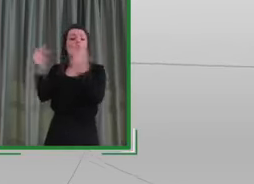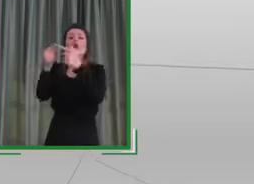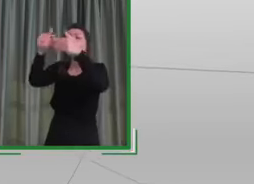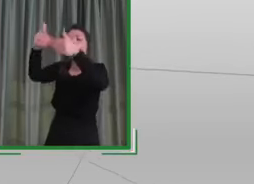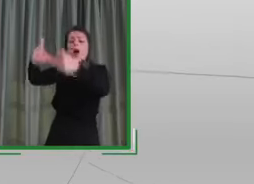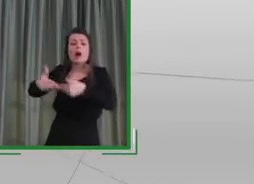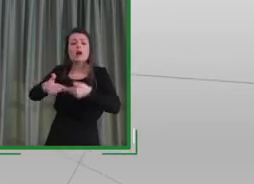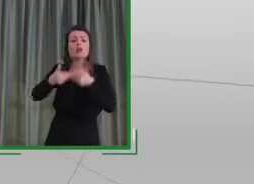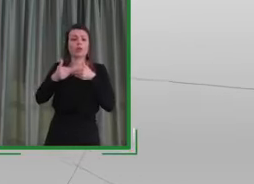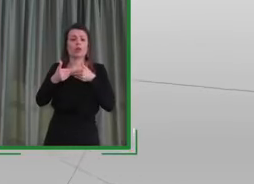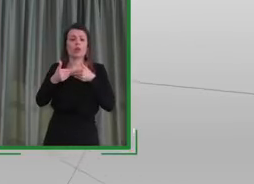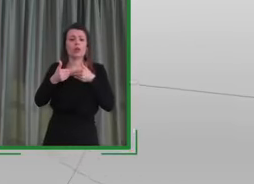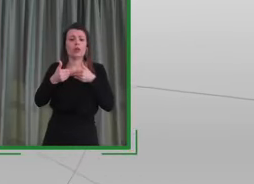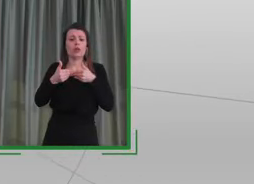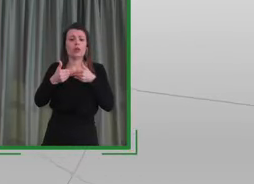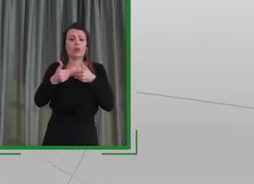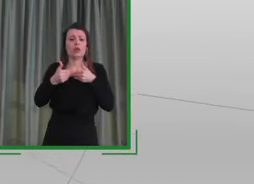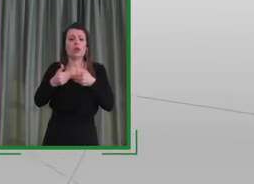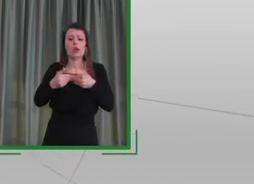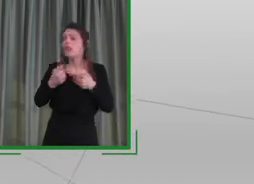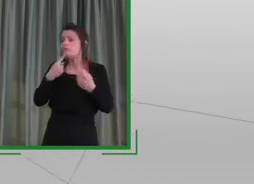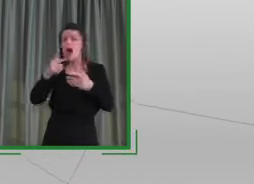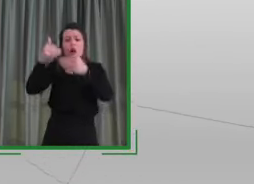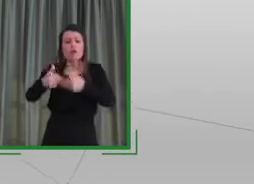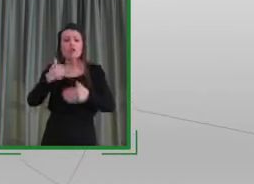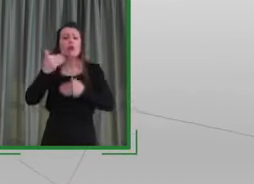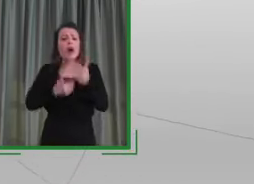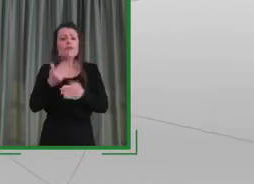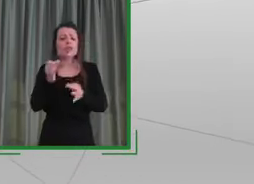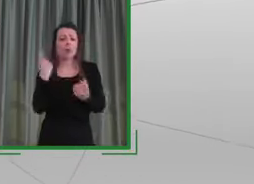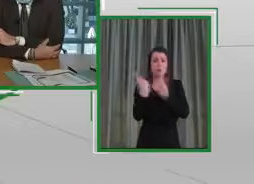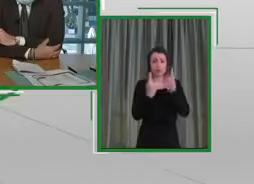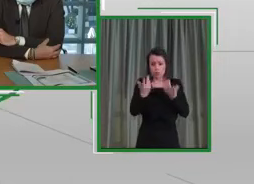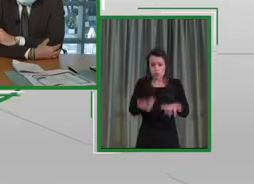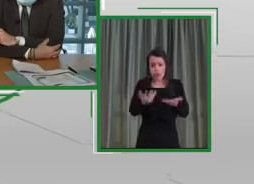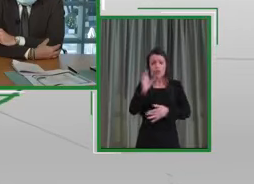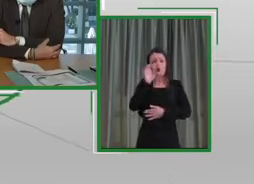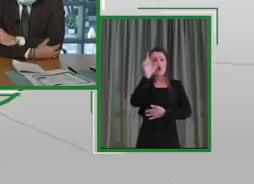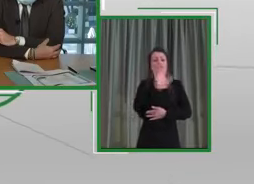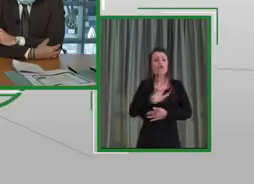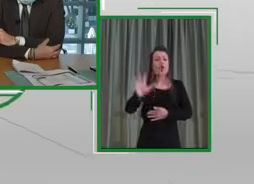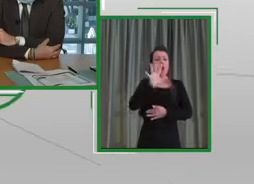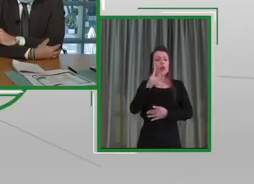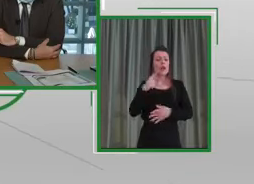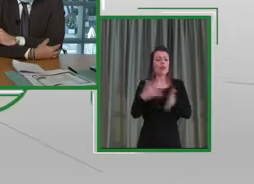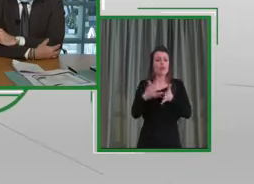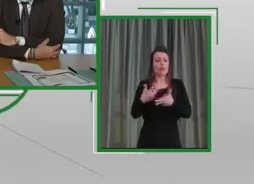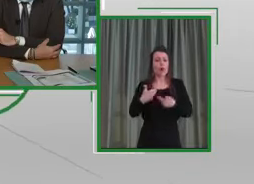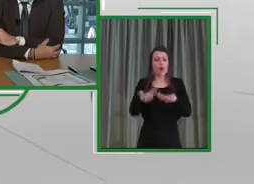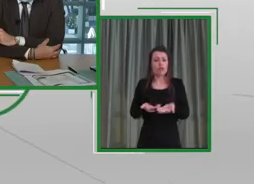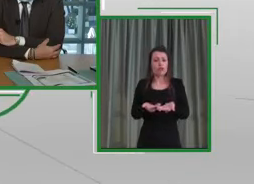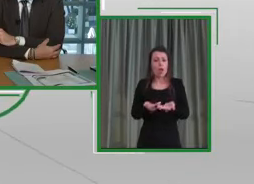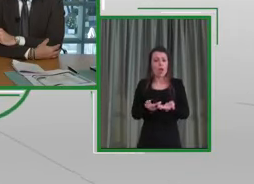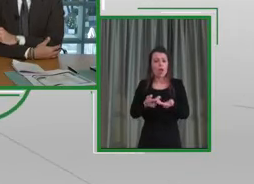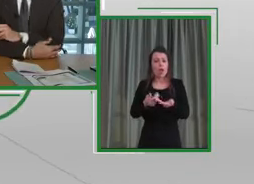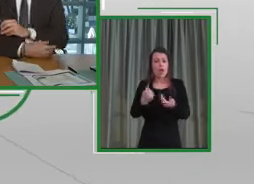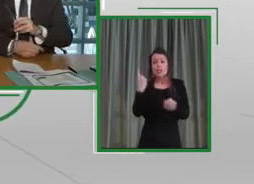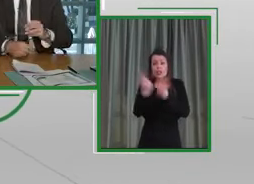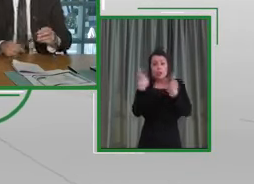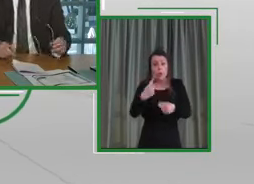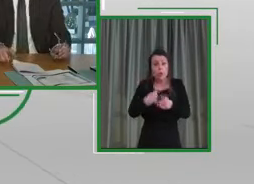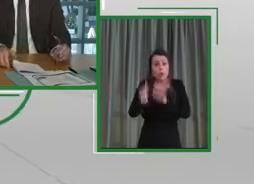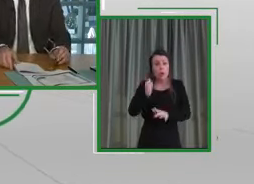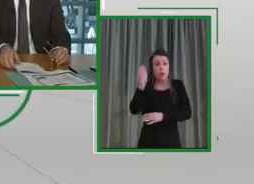questo momento difficile per la nostra regione un momento che era assolutamente imprevedibile ma che ci sta vedendo